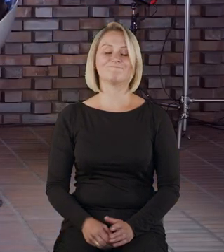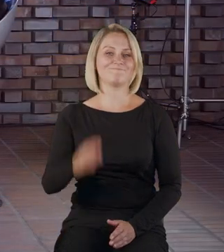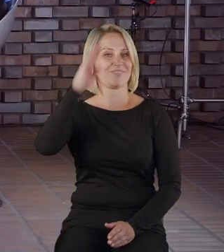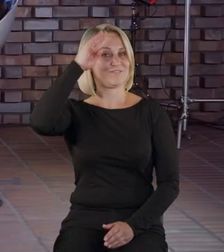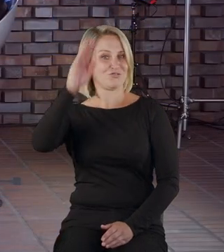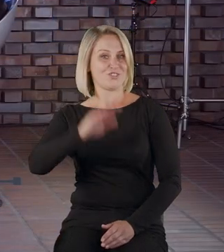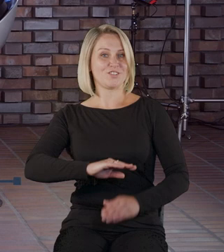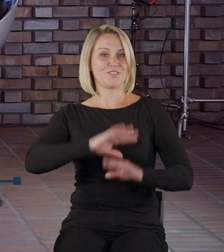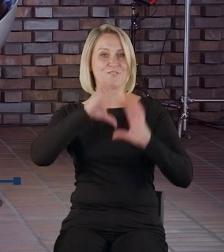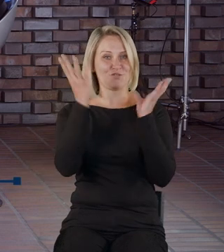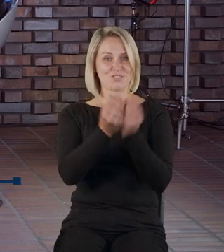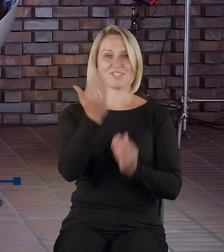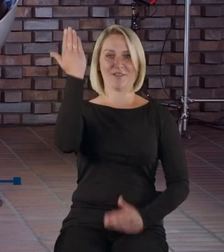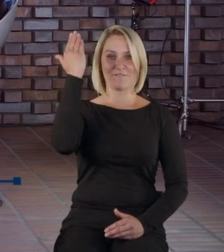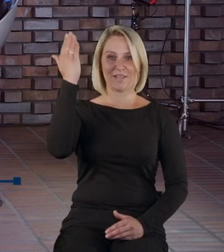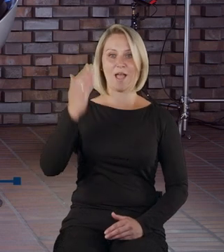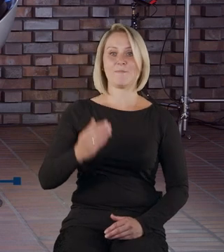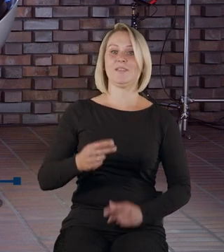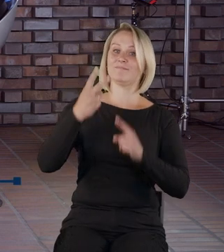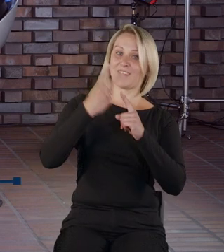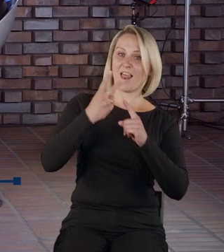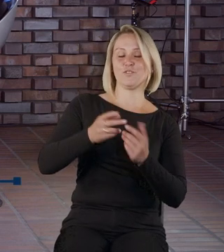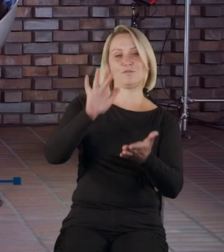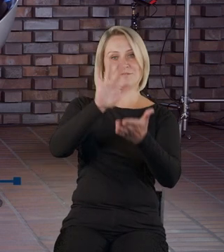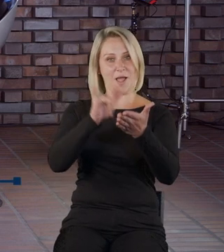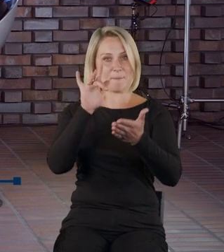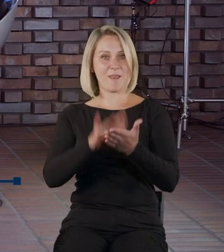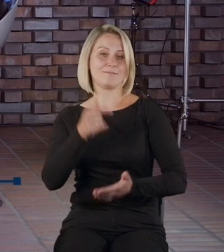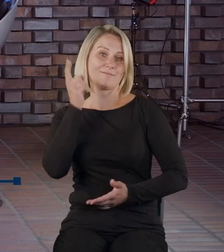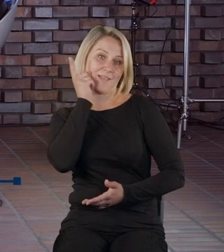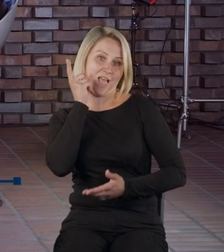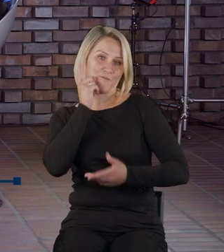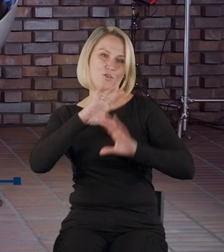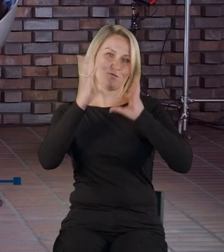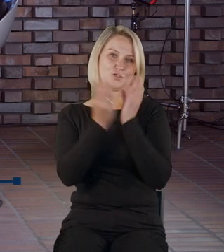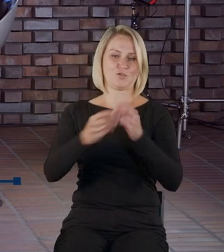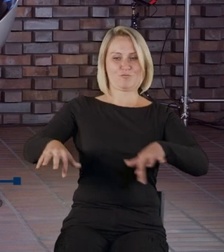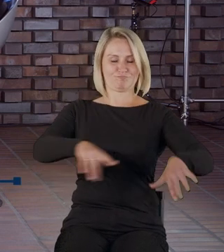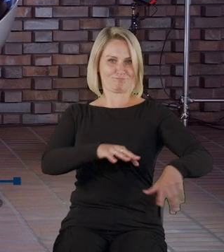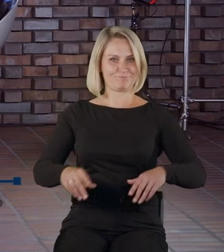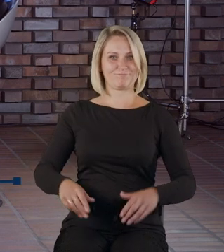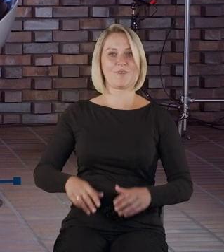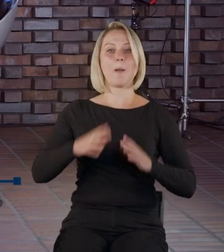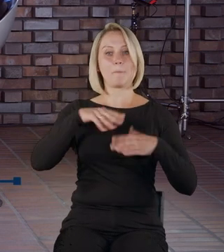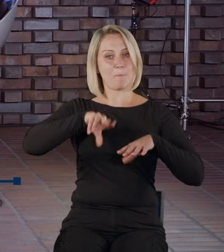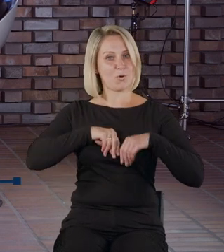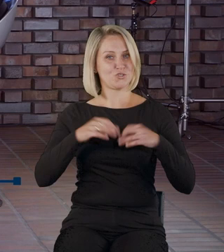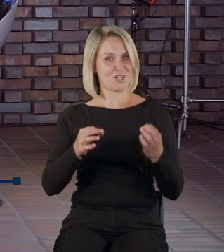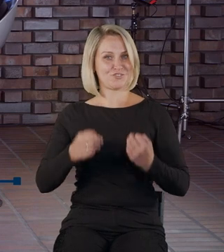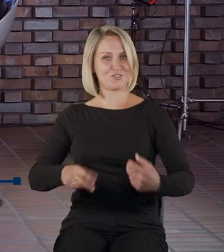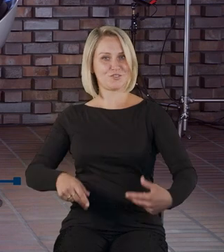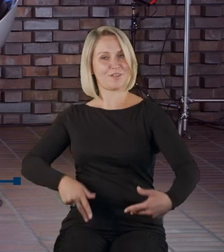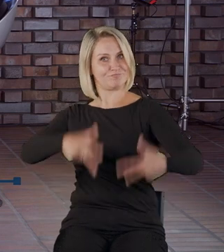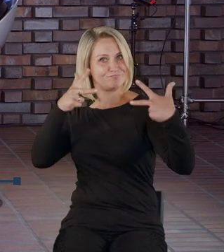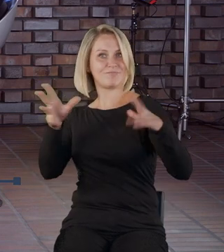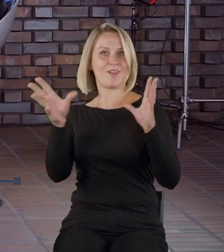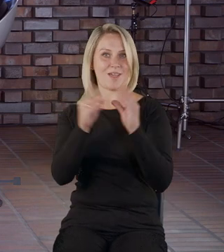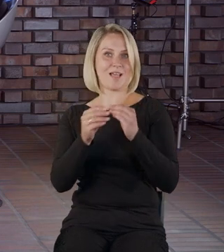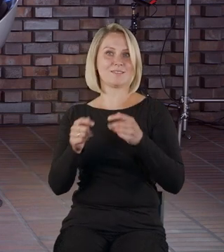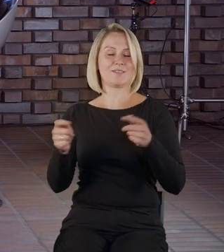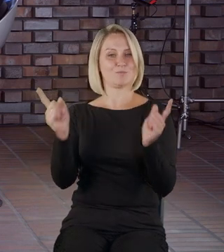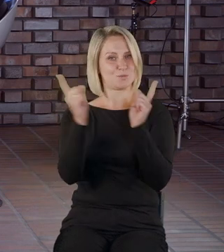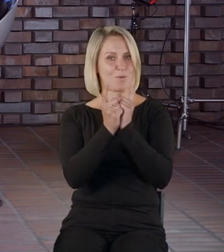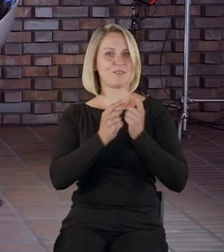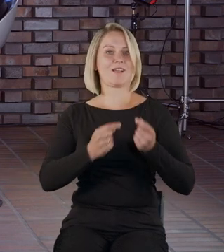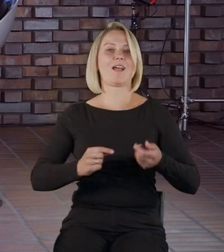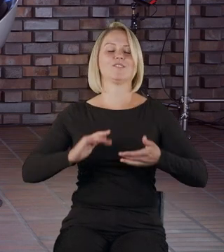Cześć! Witamy wszystkich przed monitorami, tabletami, telefonami i innymi urządzeniami, dzięki którym możemy być dzisiaj razem podczas